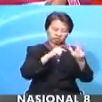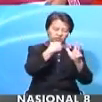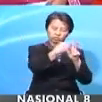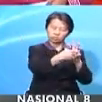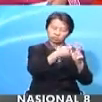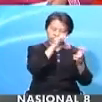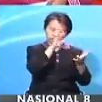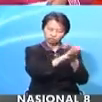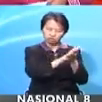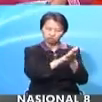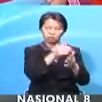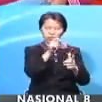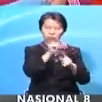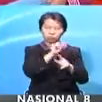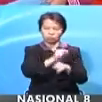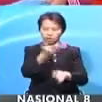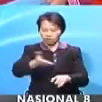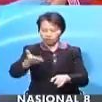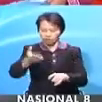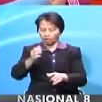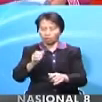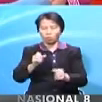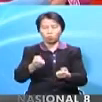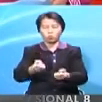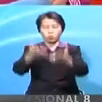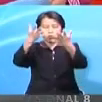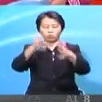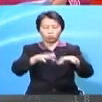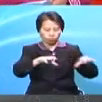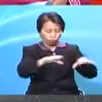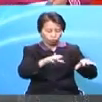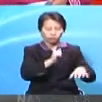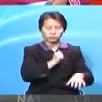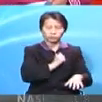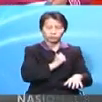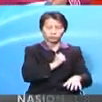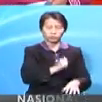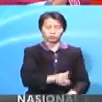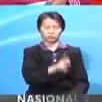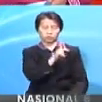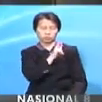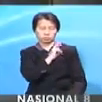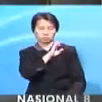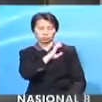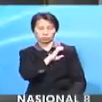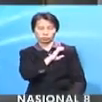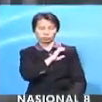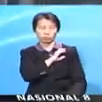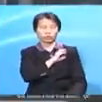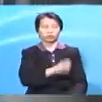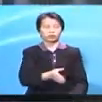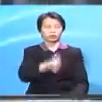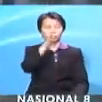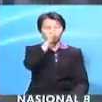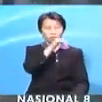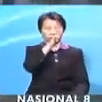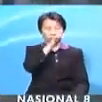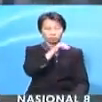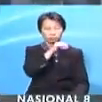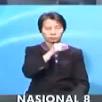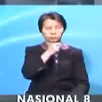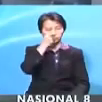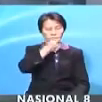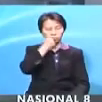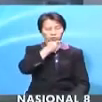menggunakan bahan letupan buatan sendiri menurut ketua polisi daerah Malaka Tengah asisten komisina Syekh Abdul Aziz